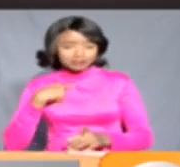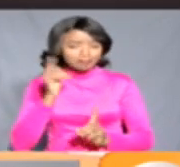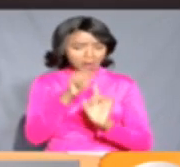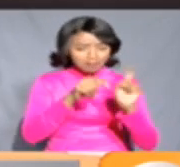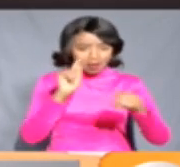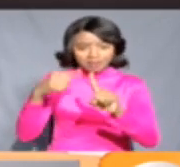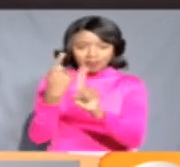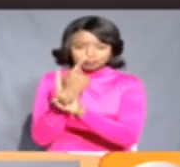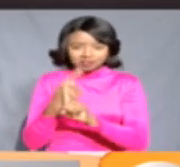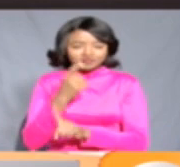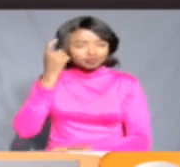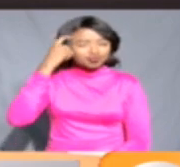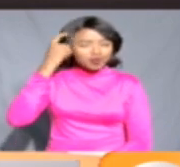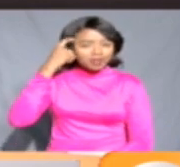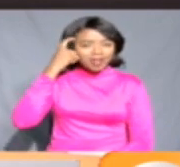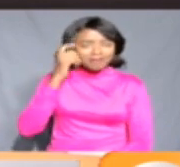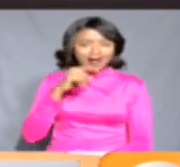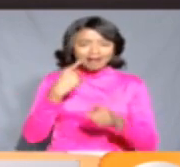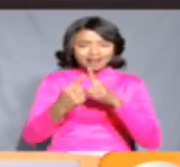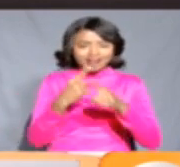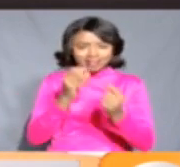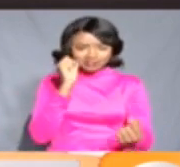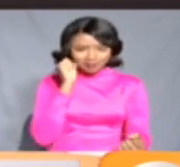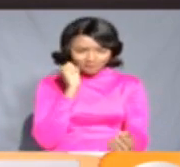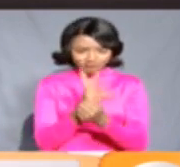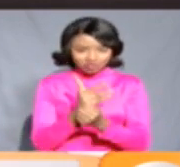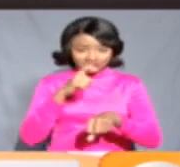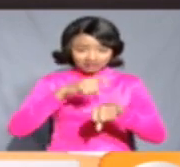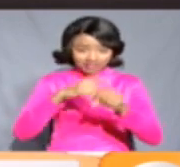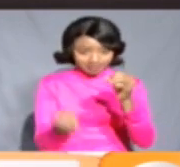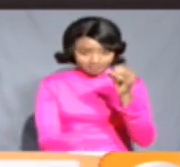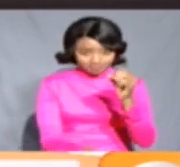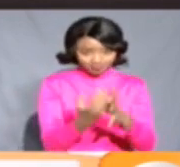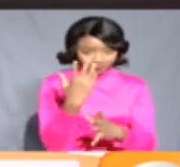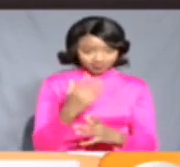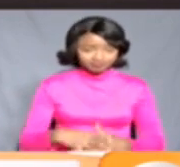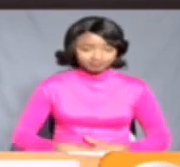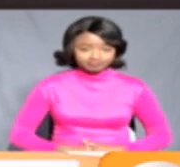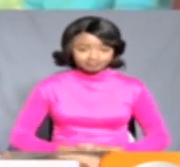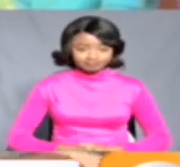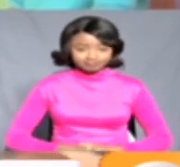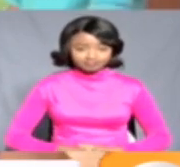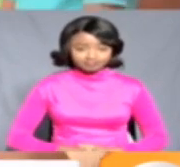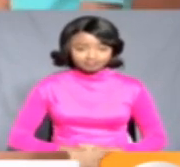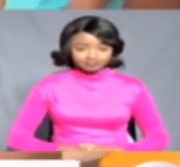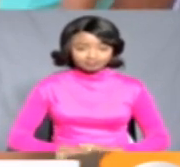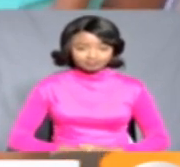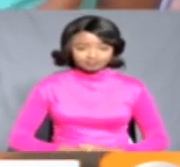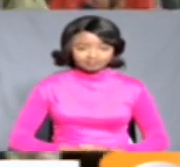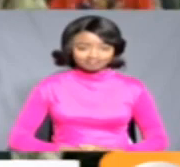miaka 14 tangu kuasisiwa. Mwanahabari wetu Yusuf Farah na maelezo zaidi.